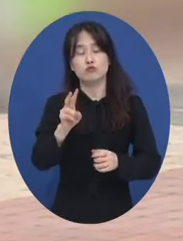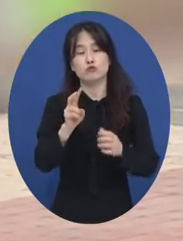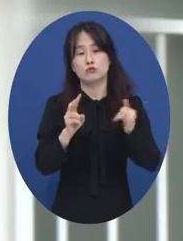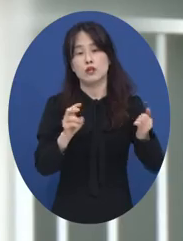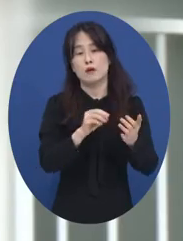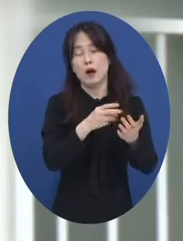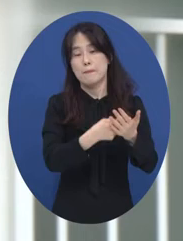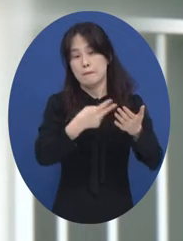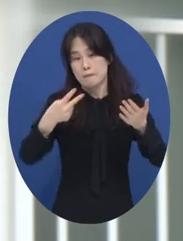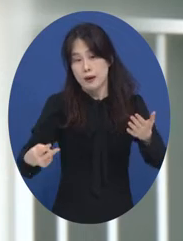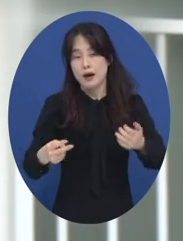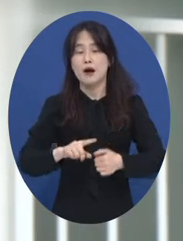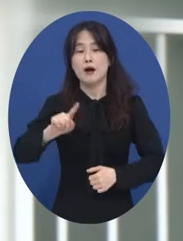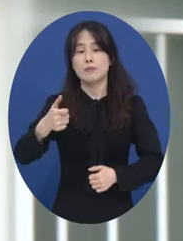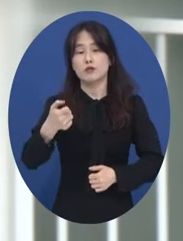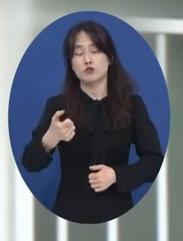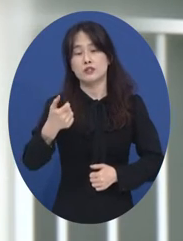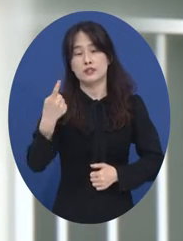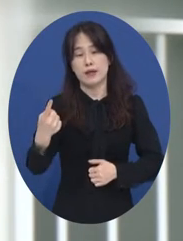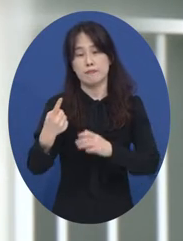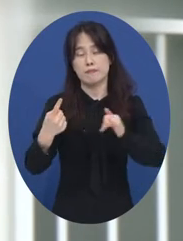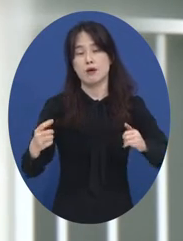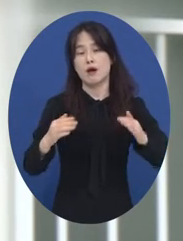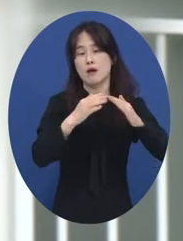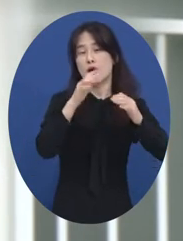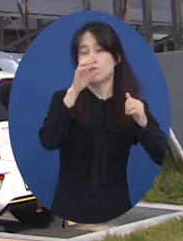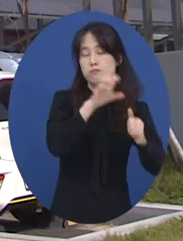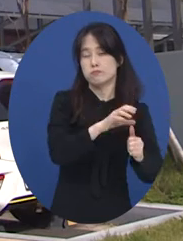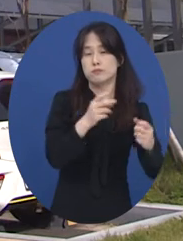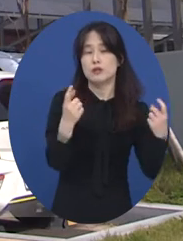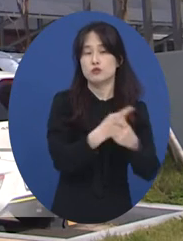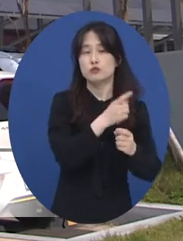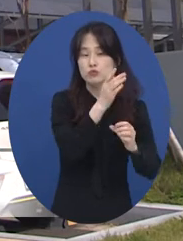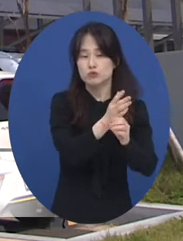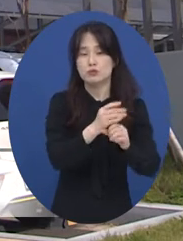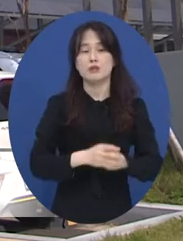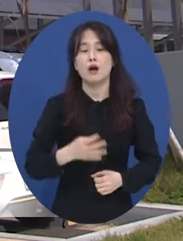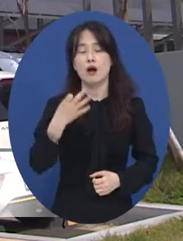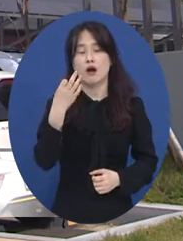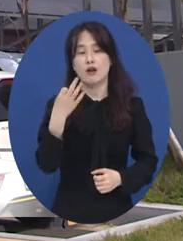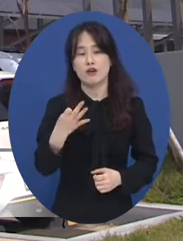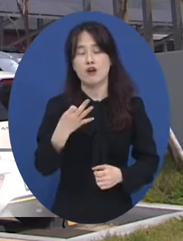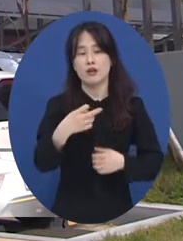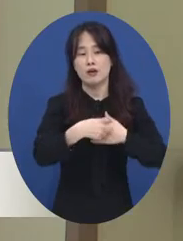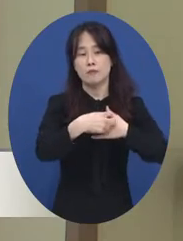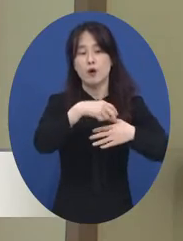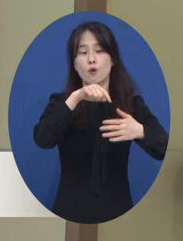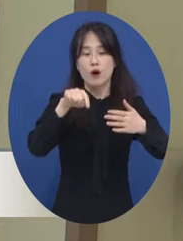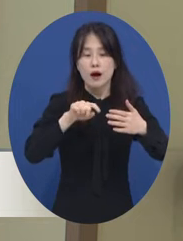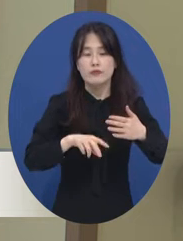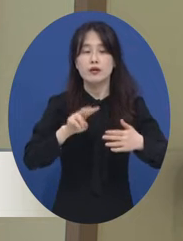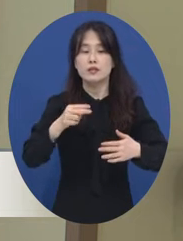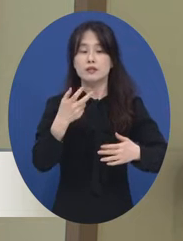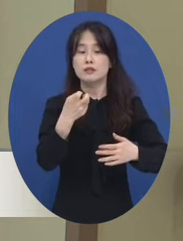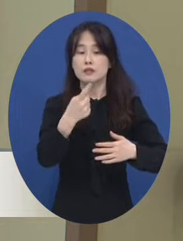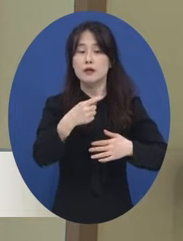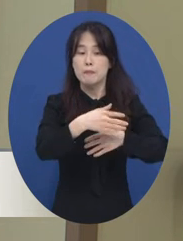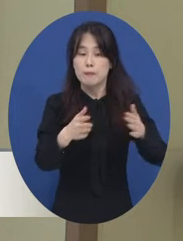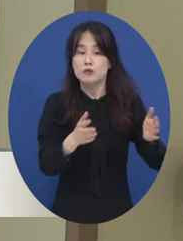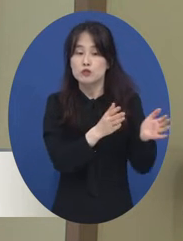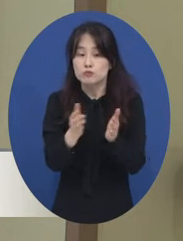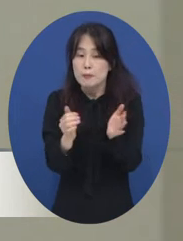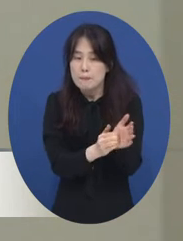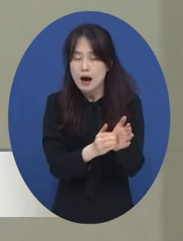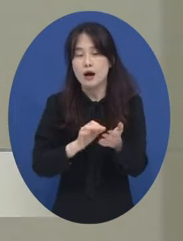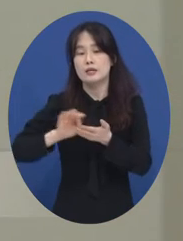원했고 백신 한명은 현재 경기 수를 받고 있습니다 경도는 14개 병원에 총 2백 일은 한 갭 영상을